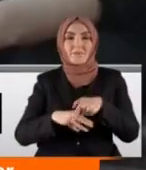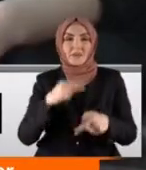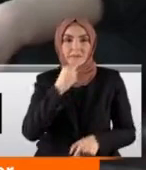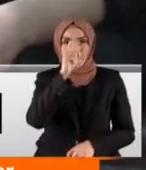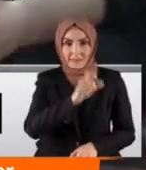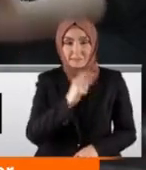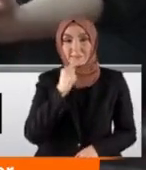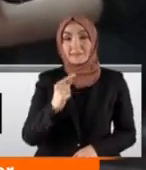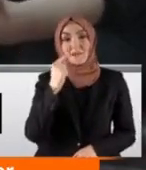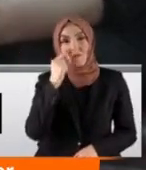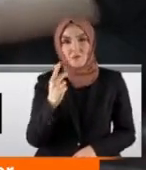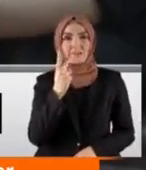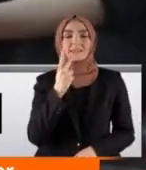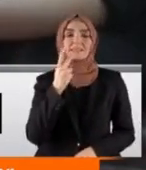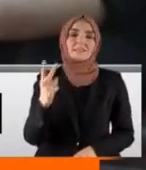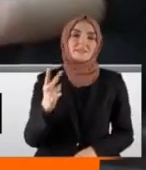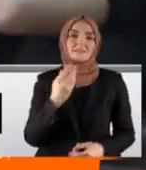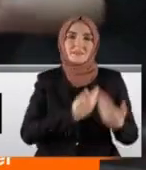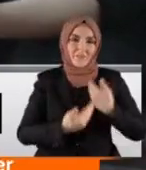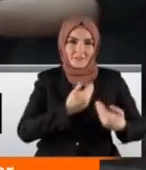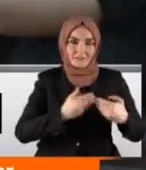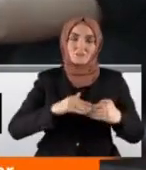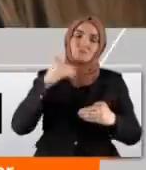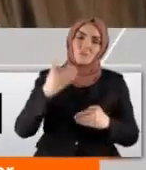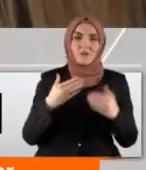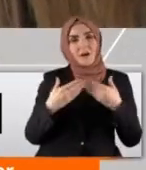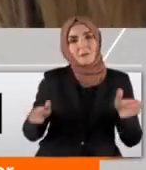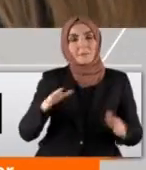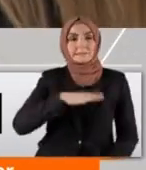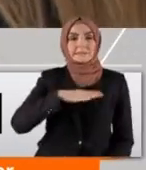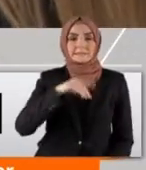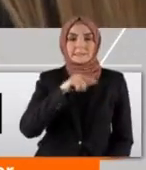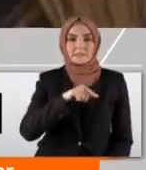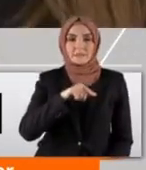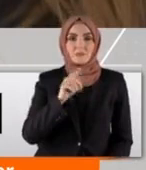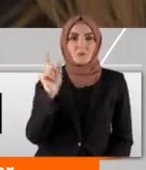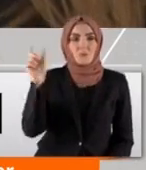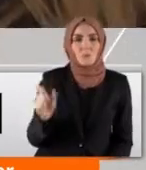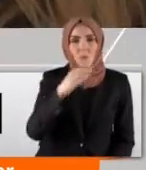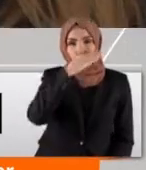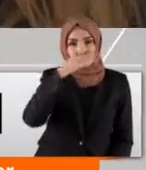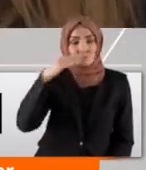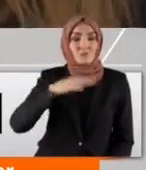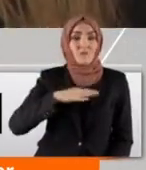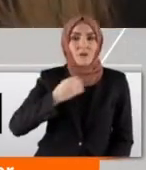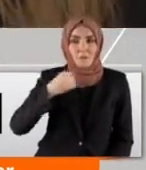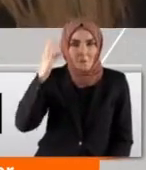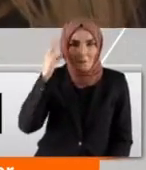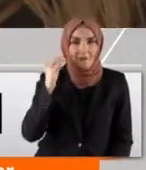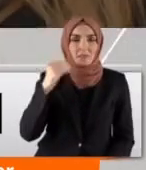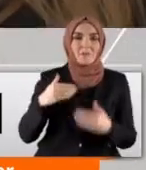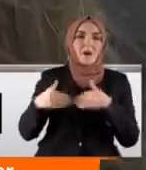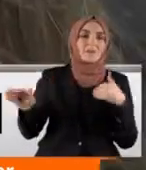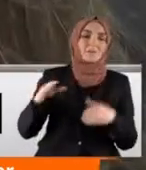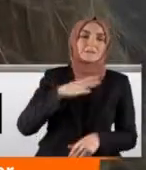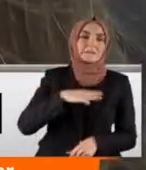iki yıllık birlikteliğin ardından Erkek arkadaşından ayrılmak istedi bir sürü bağımlısı olduğunu öğrendim ayrılmak istedim ama Arzu